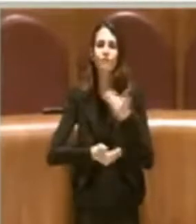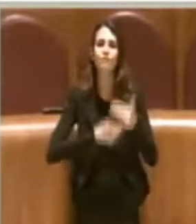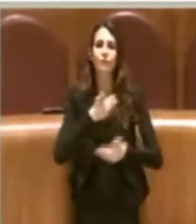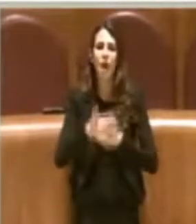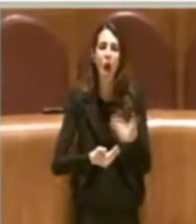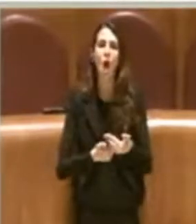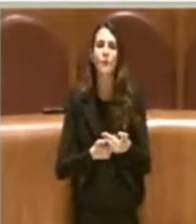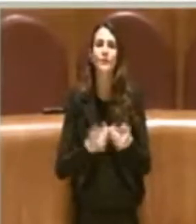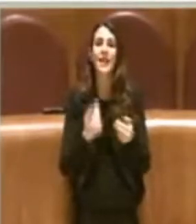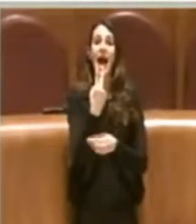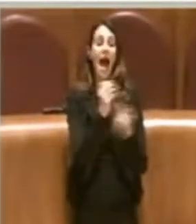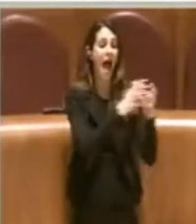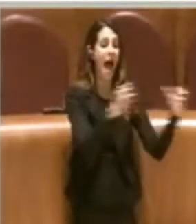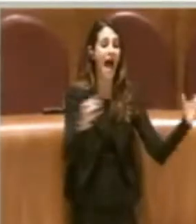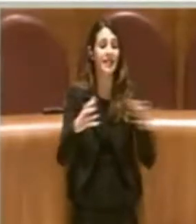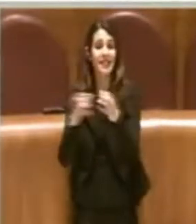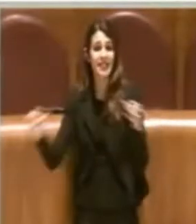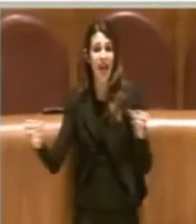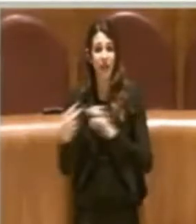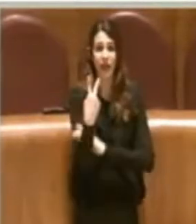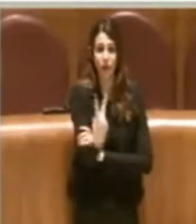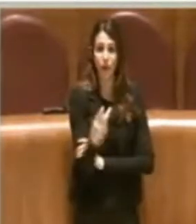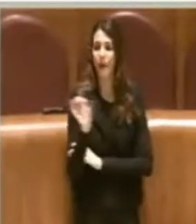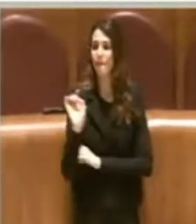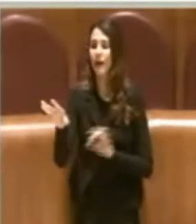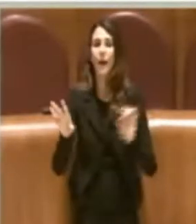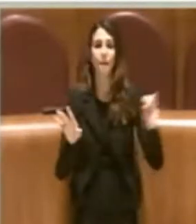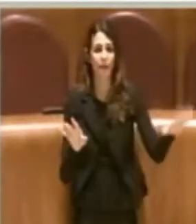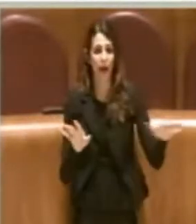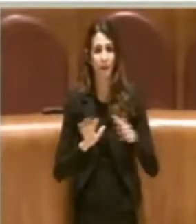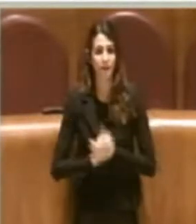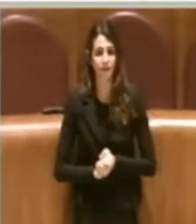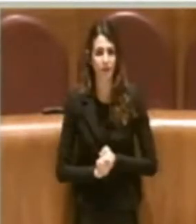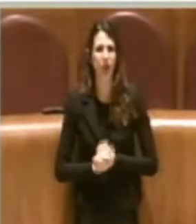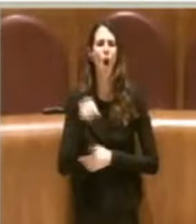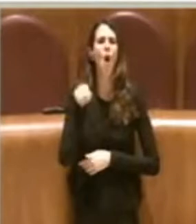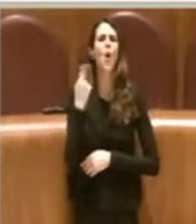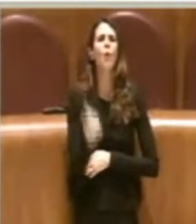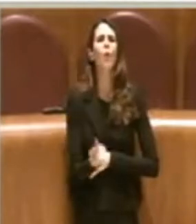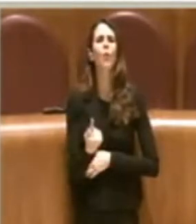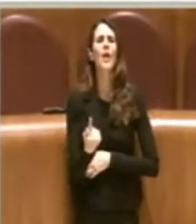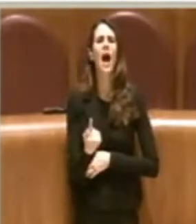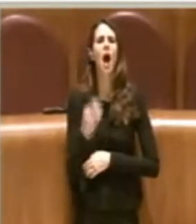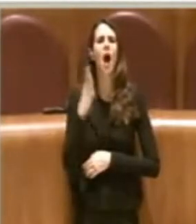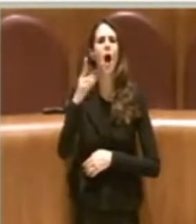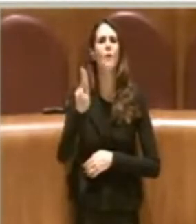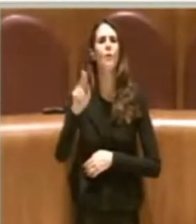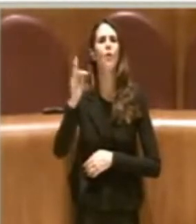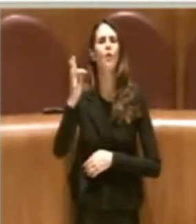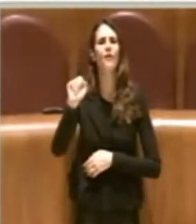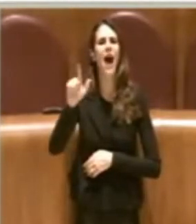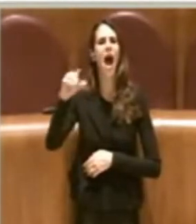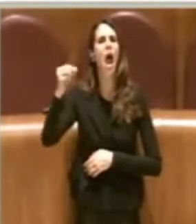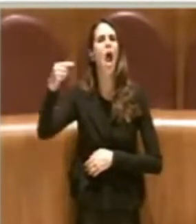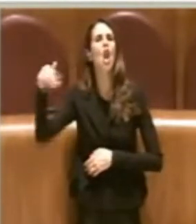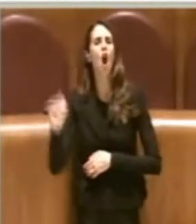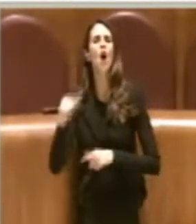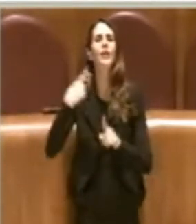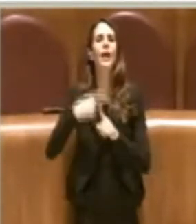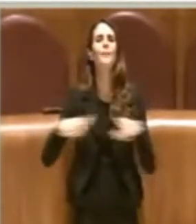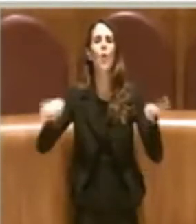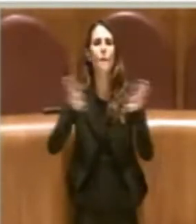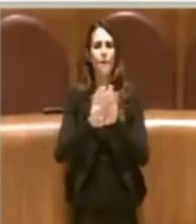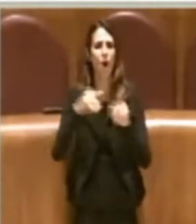queste fideiussioni, in particolare una relativa a Bufalotta e Porte di Roma, quindi un'opera